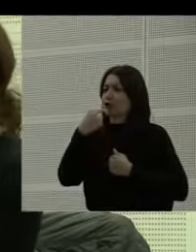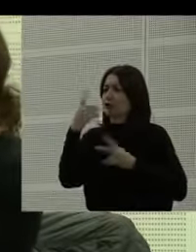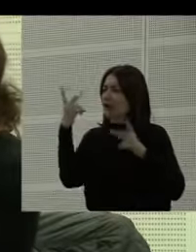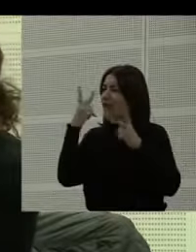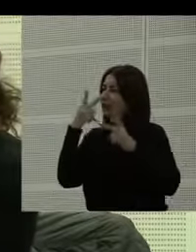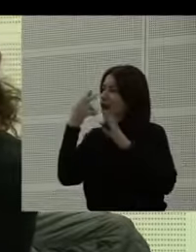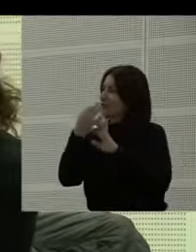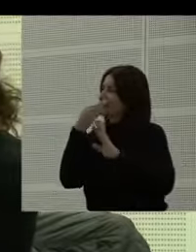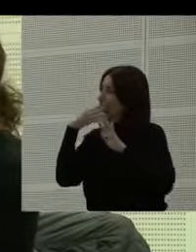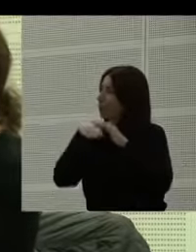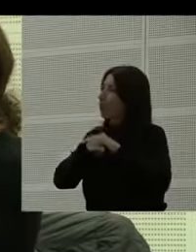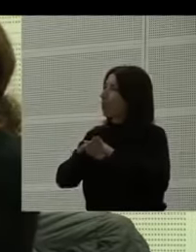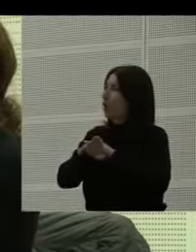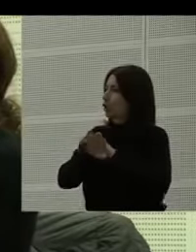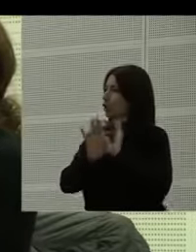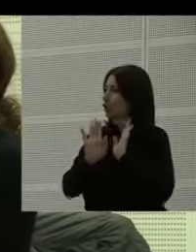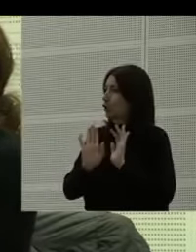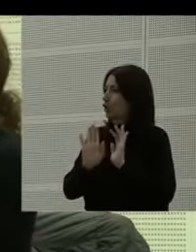profondo.